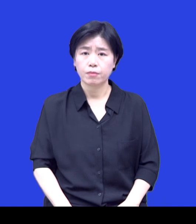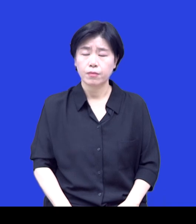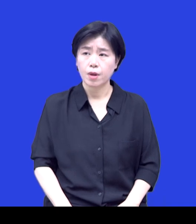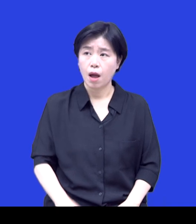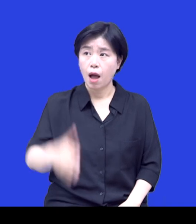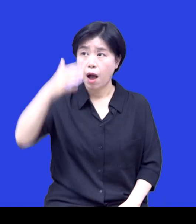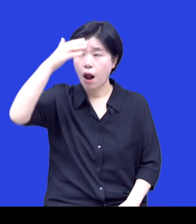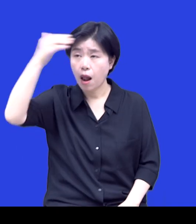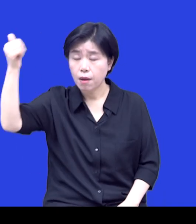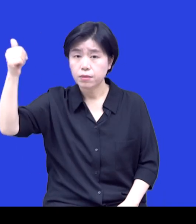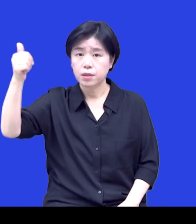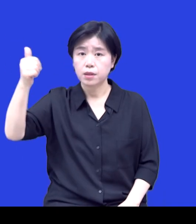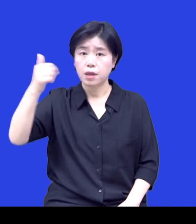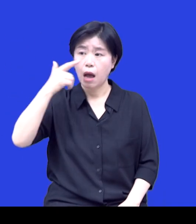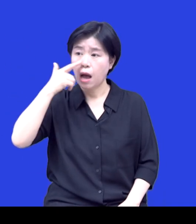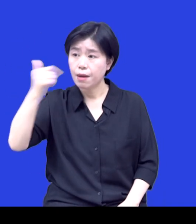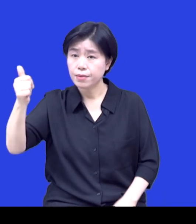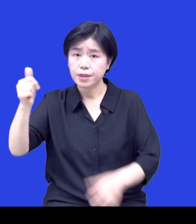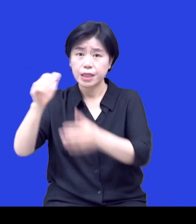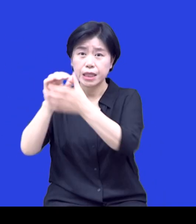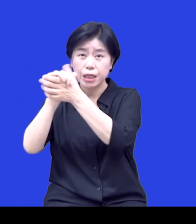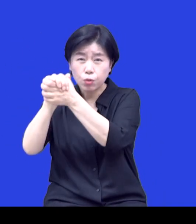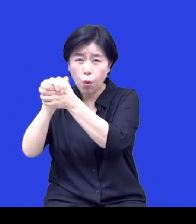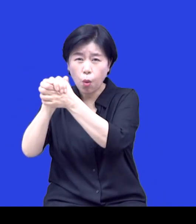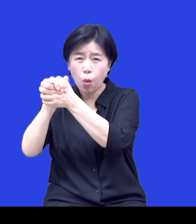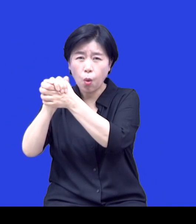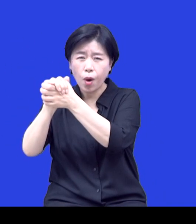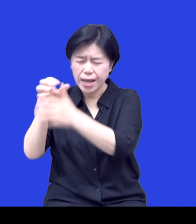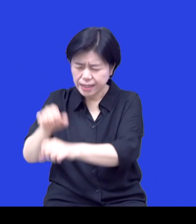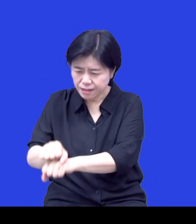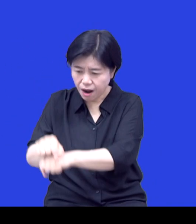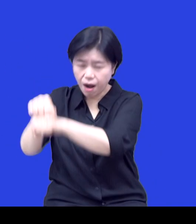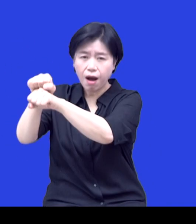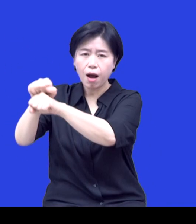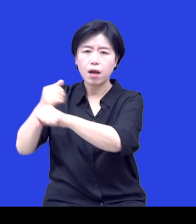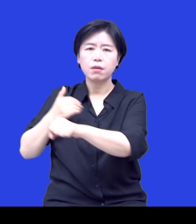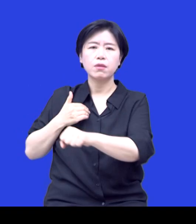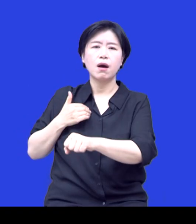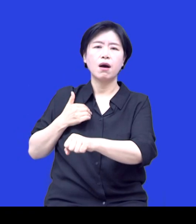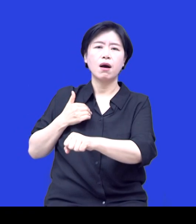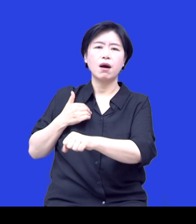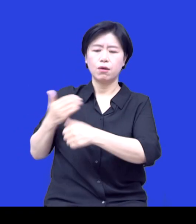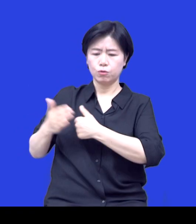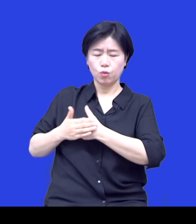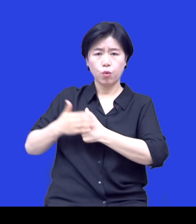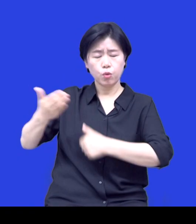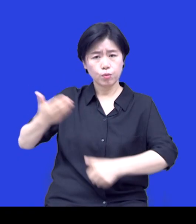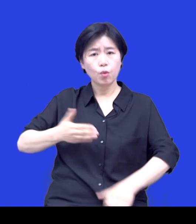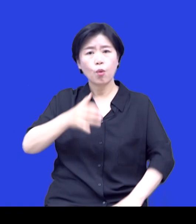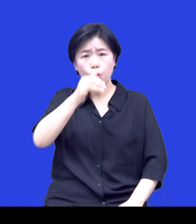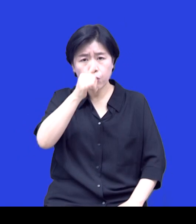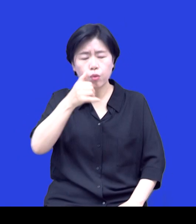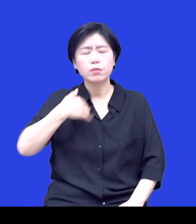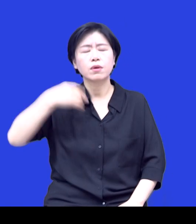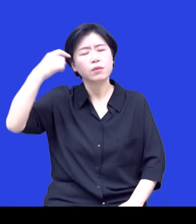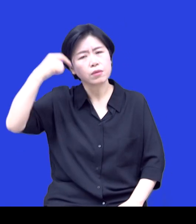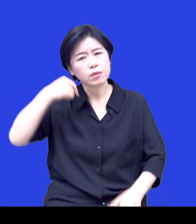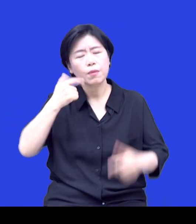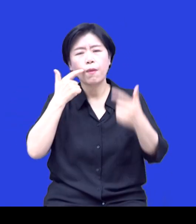이상의 걸 내가 좀 받고 있는 거를 영훈 집사님도 그런 거 가끔 못 느끼세요? 네네네. 그런 게 있는 거예요. 있어요, 분명히 있어요.